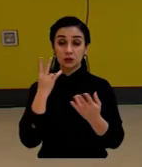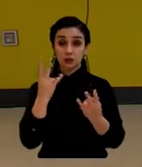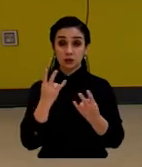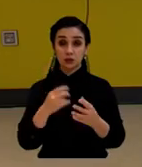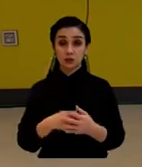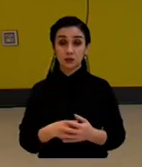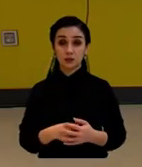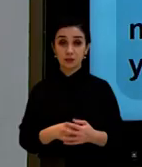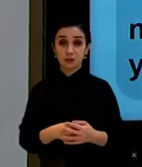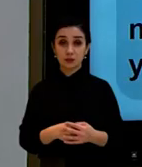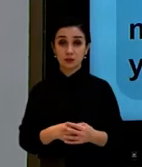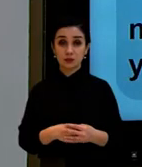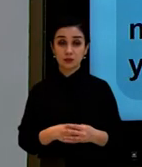kelmoqdamiz.